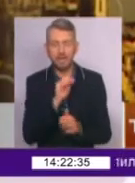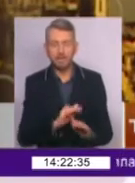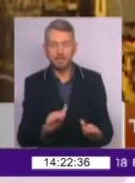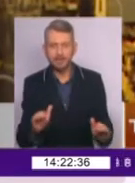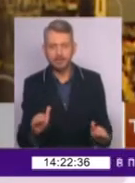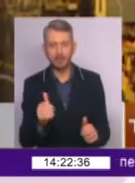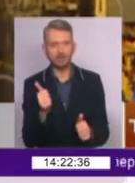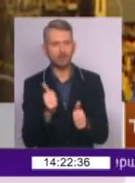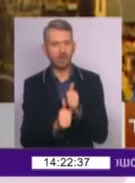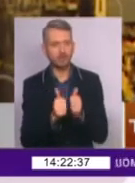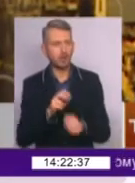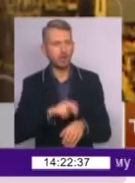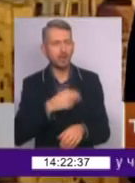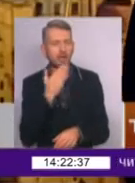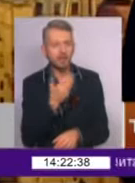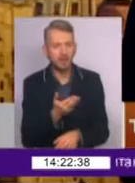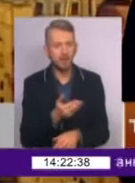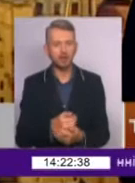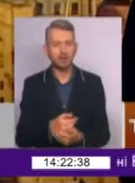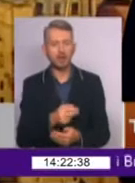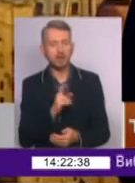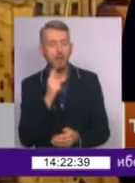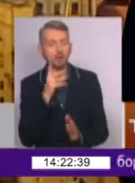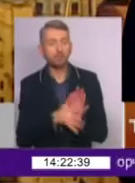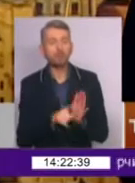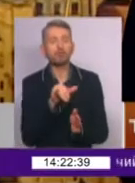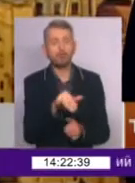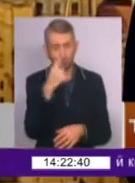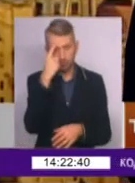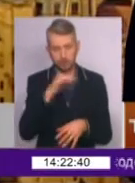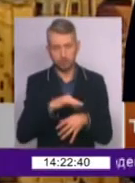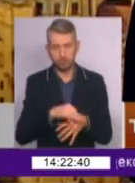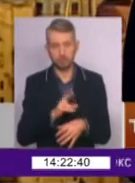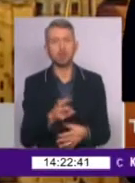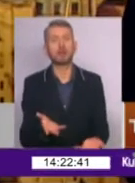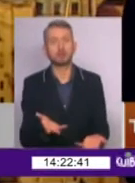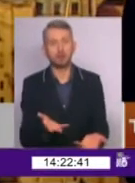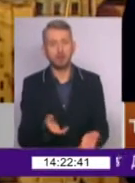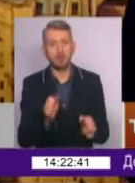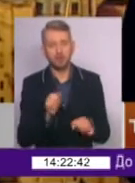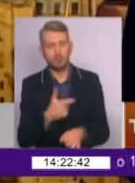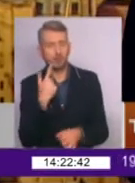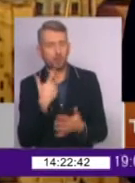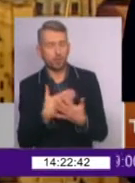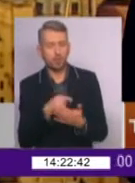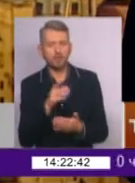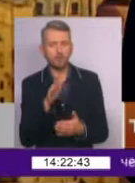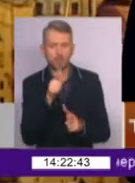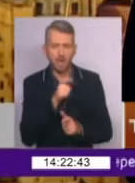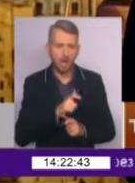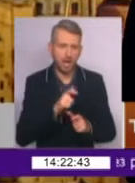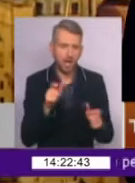часто лікарі питають, і пацієнт, як зрозуміти, що в нього болить голова? Ну, я думаю, що можна так собі здогадати. Він буде